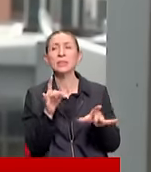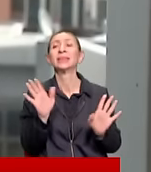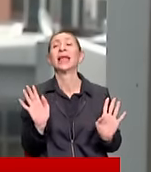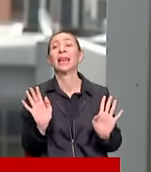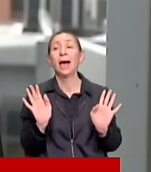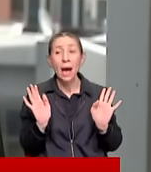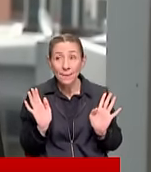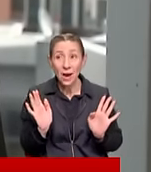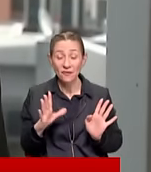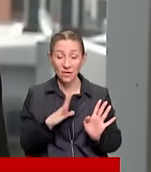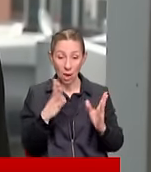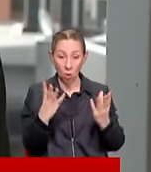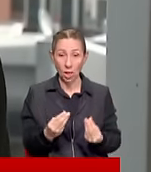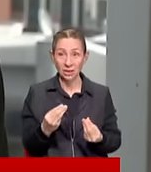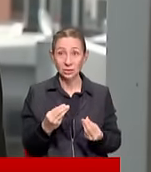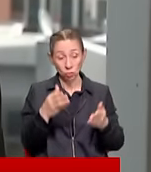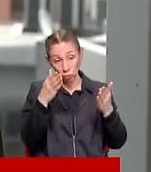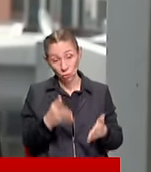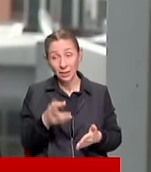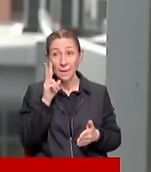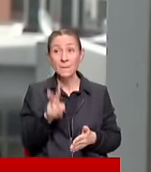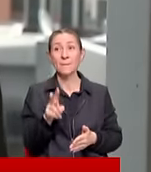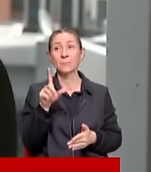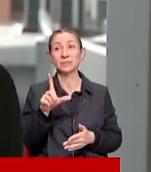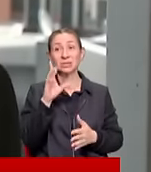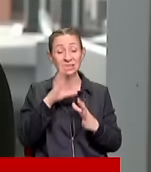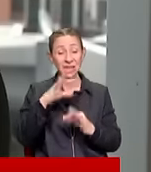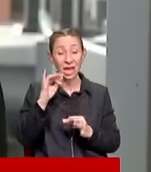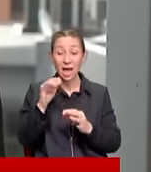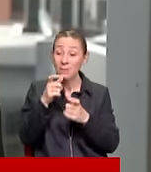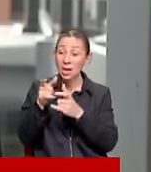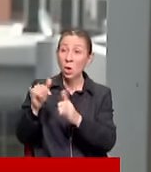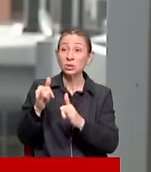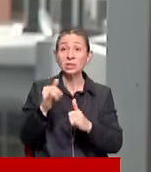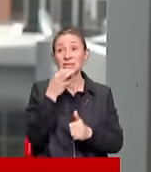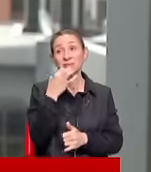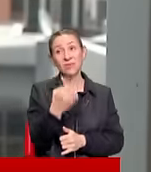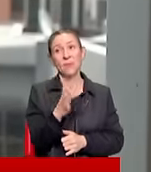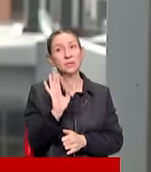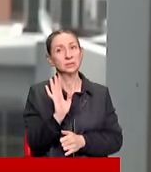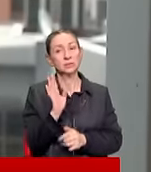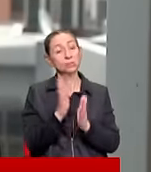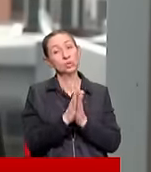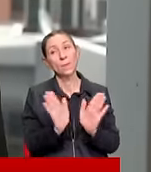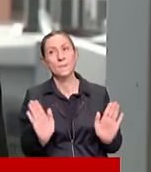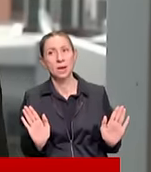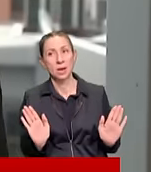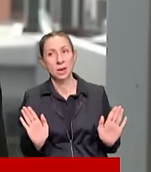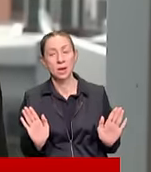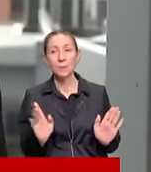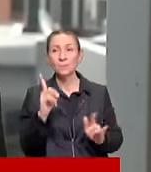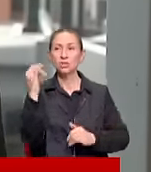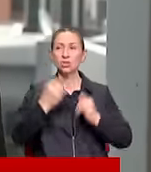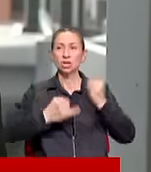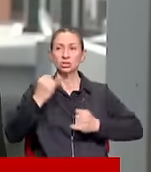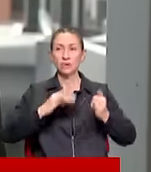Ama mevcuttaki duruma da insanların ekmeğini oynayacak duruma da müdahale ederiz. Kimse kusura bakmasın. Bir tartışma